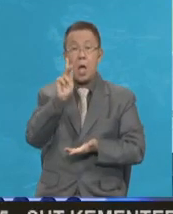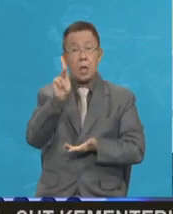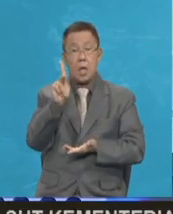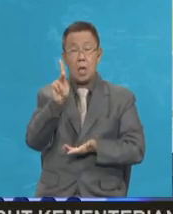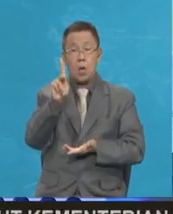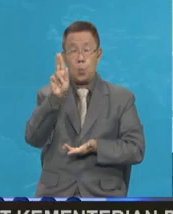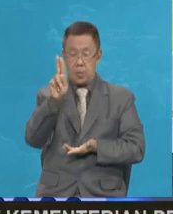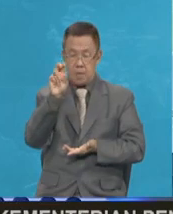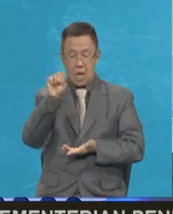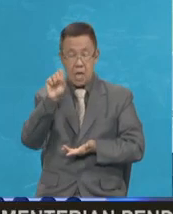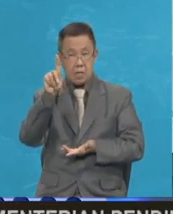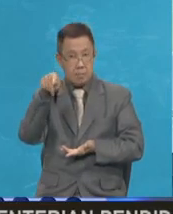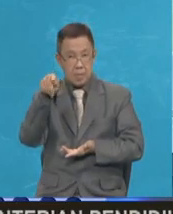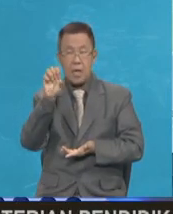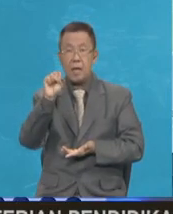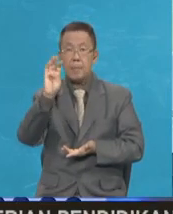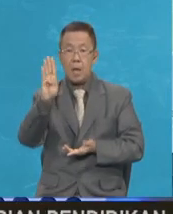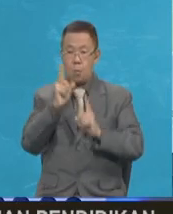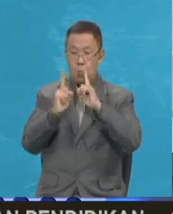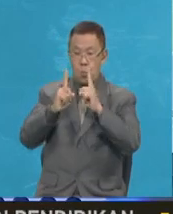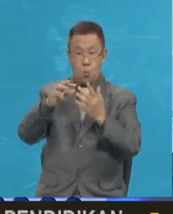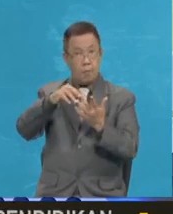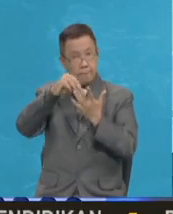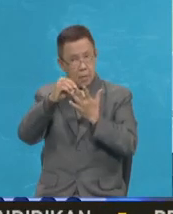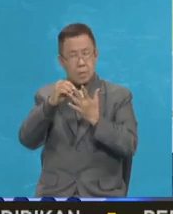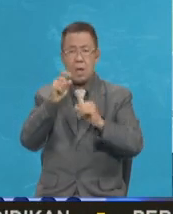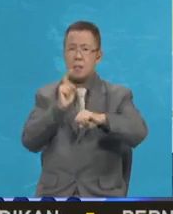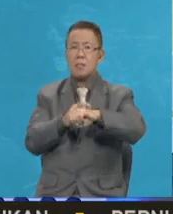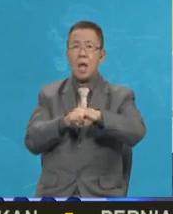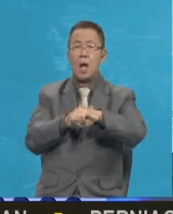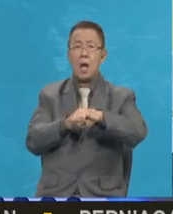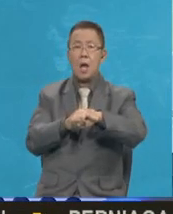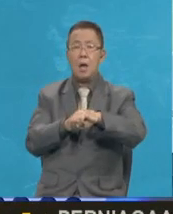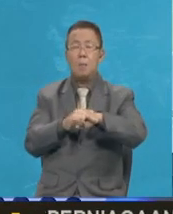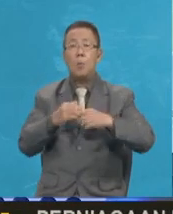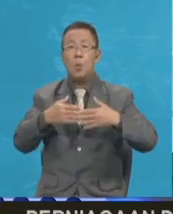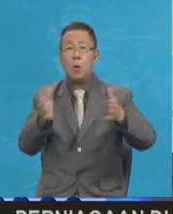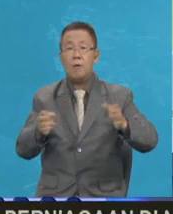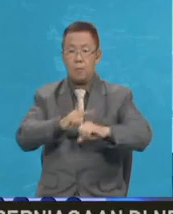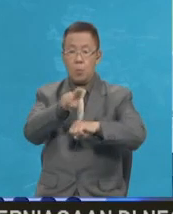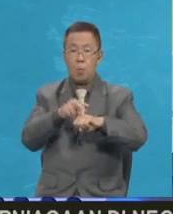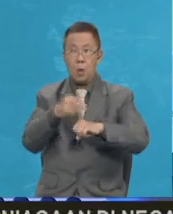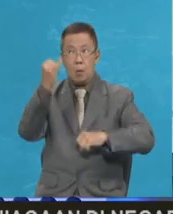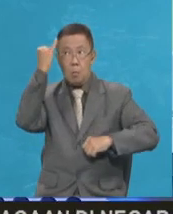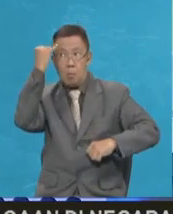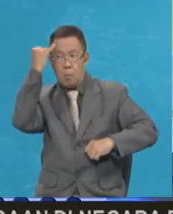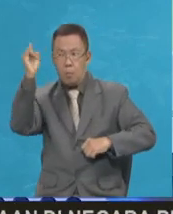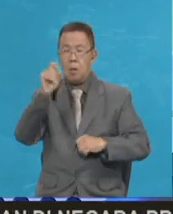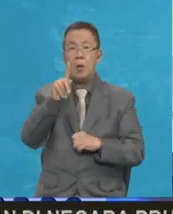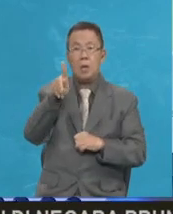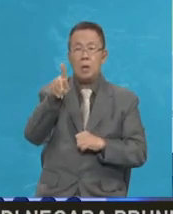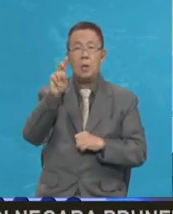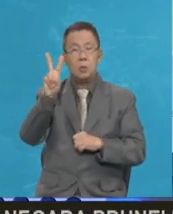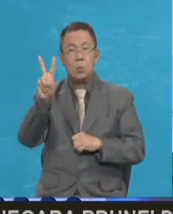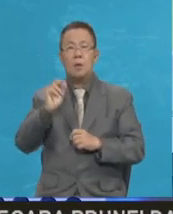ugaba 1000 kawanku PSB jam ucap utamanya semasa persidangan antarbangsa pemikiran Islam kali kedua